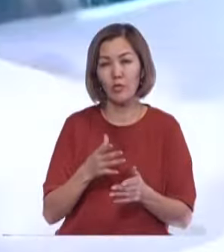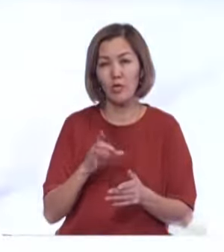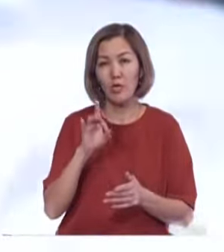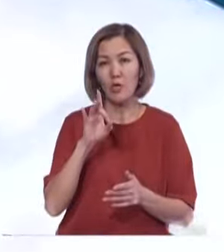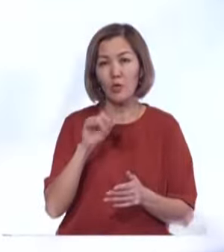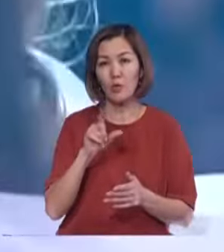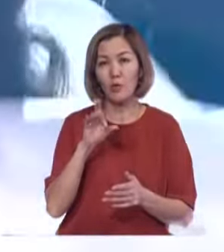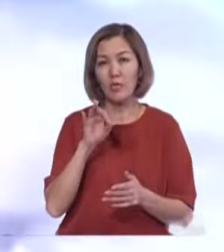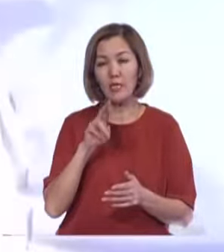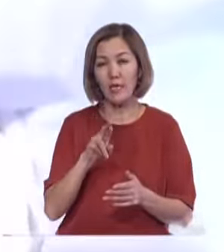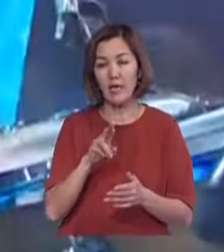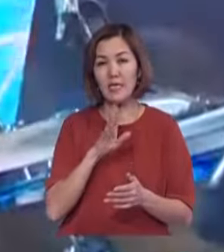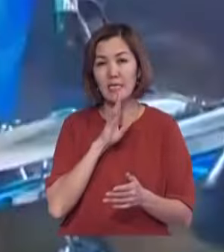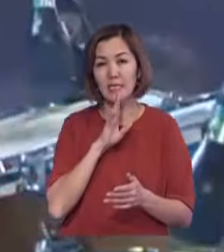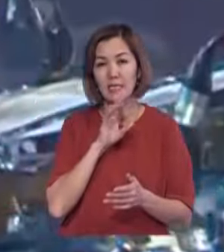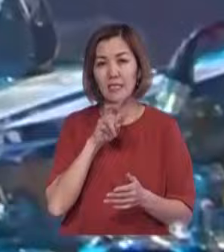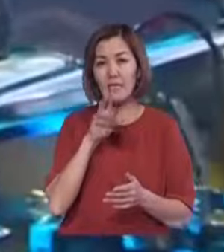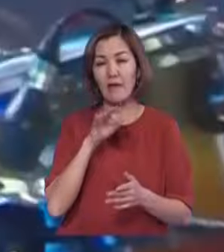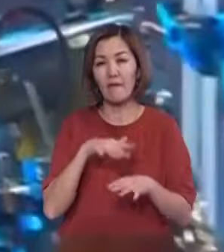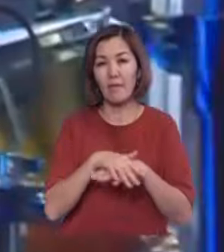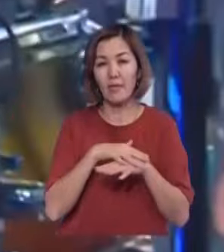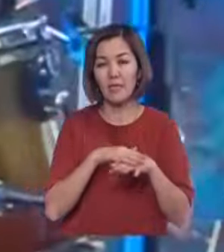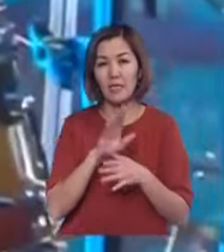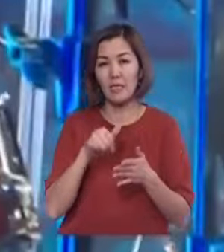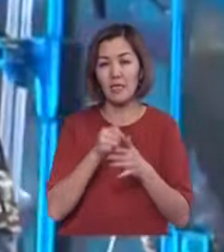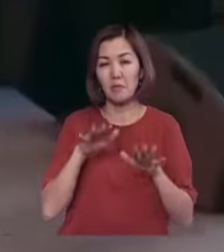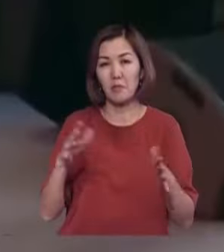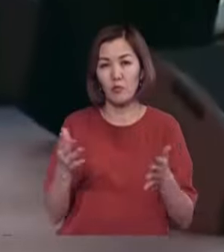Рухия Байдүкенова. Ол Славян базарының гран-при иегері.